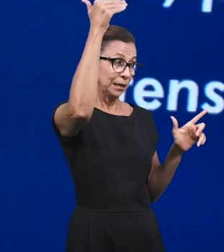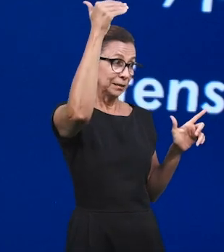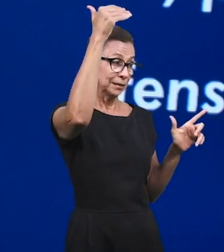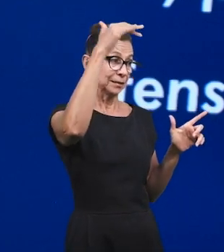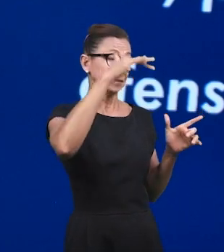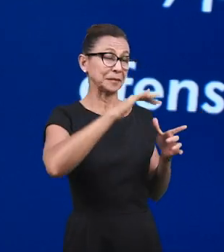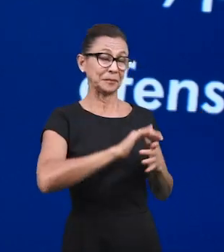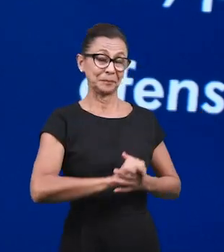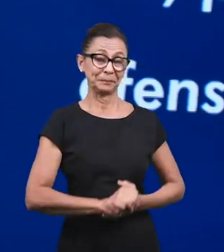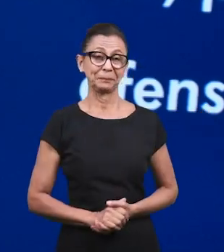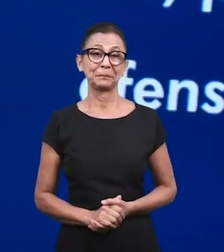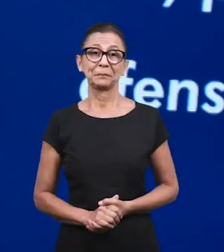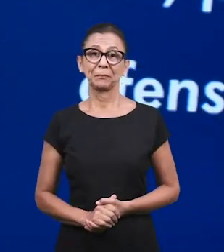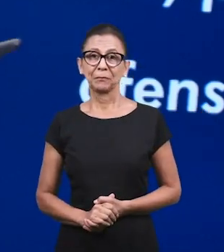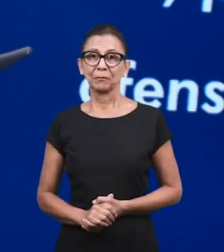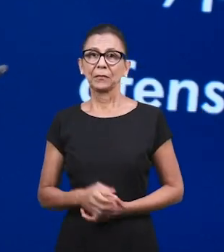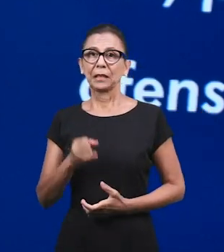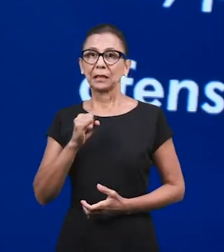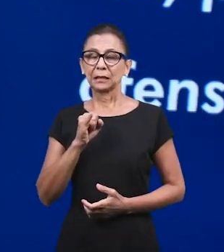sinon, nous ne pardonnons pas,